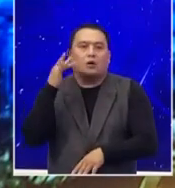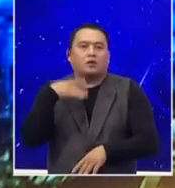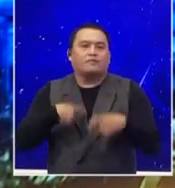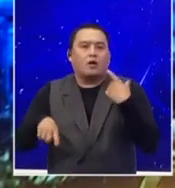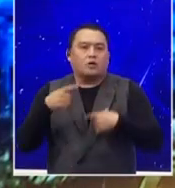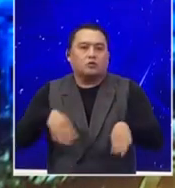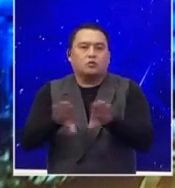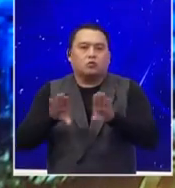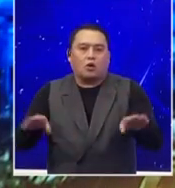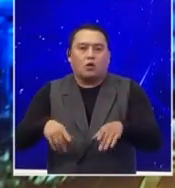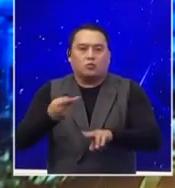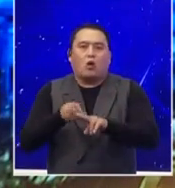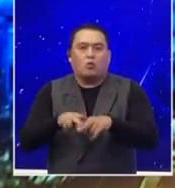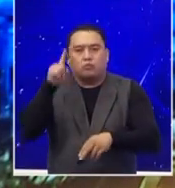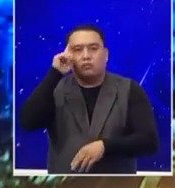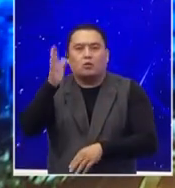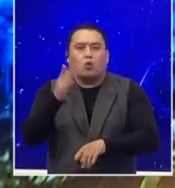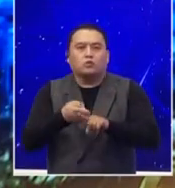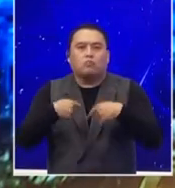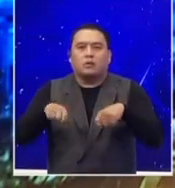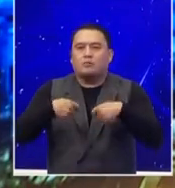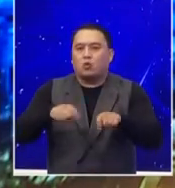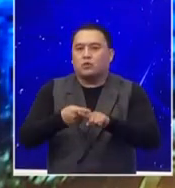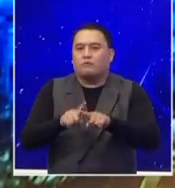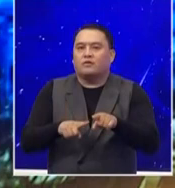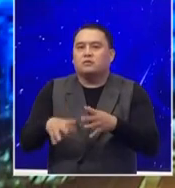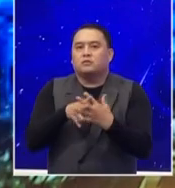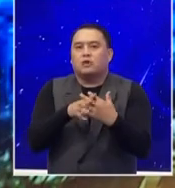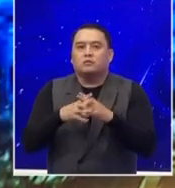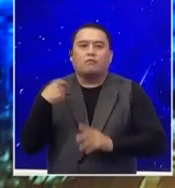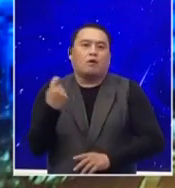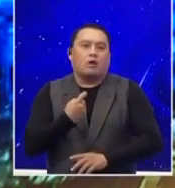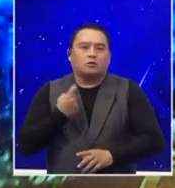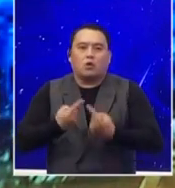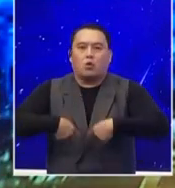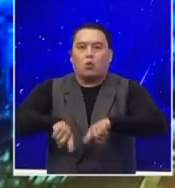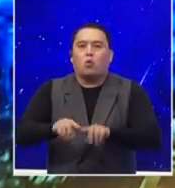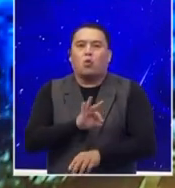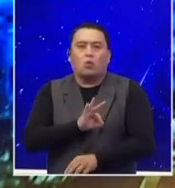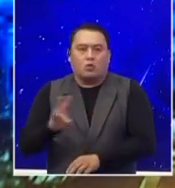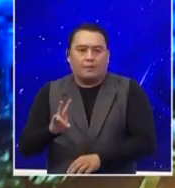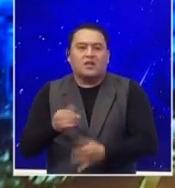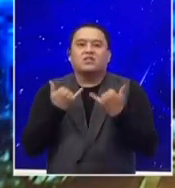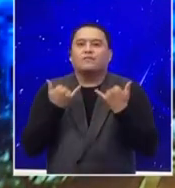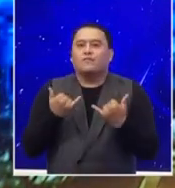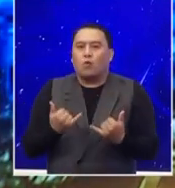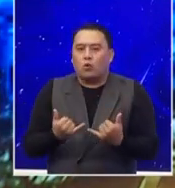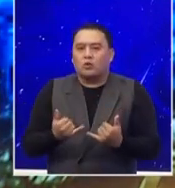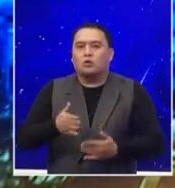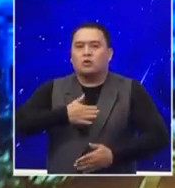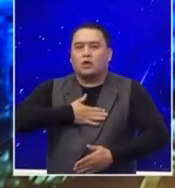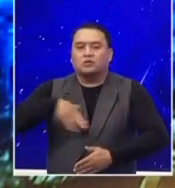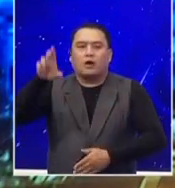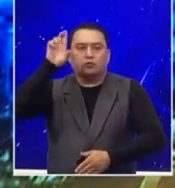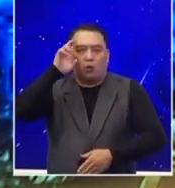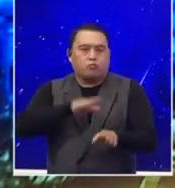Аргентиной. Такой прогноз сделала продовольственная и сельскохозяйственная организация ООН. На сегодняшний день наша